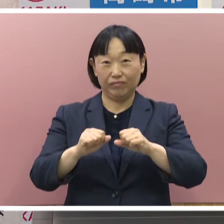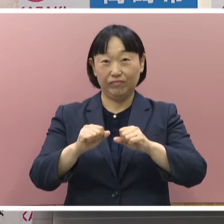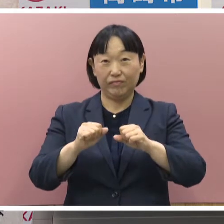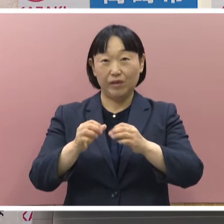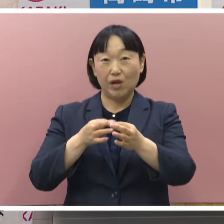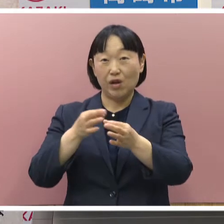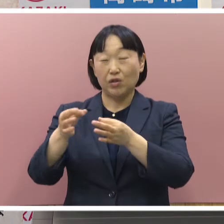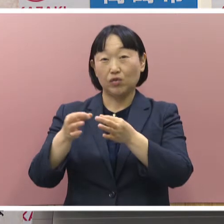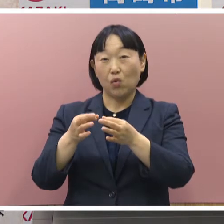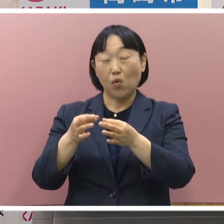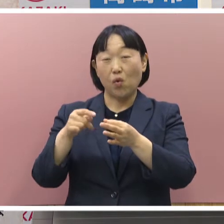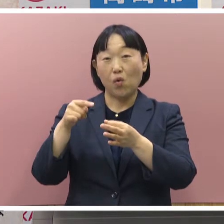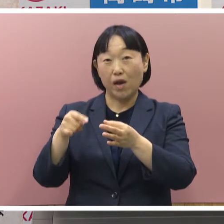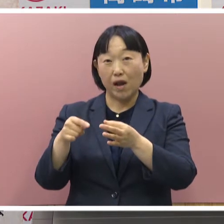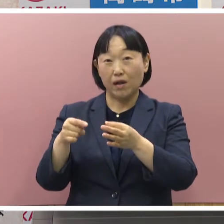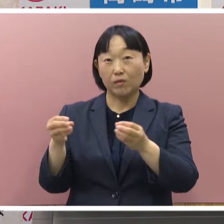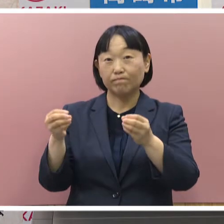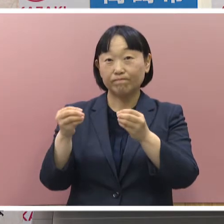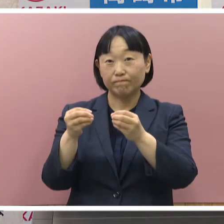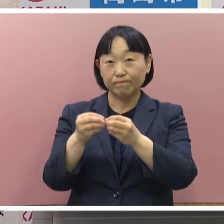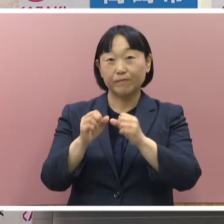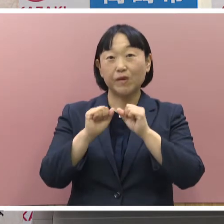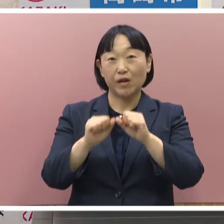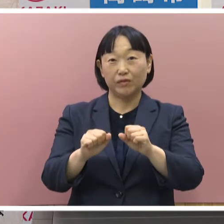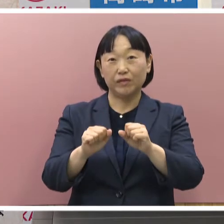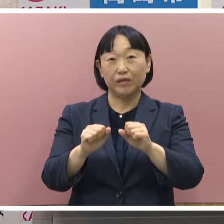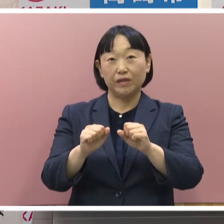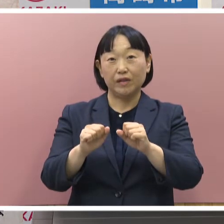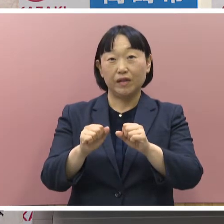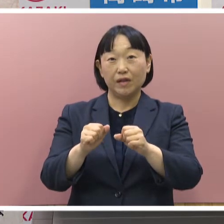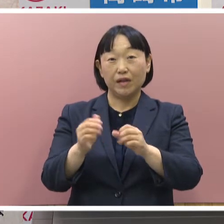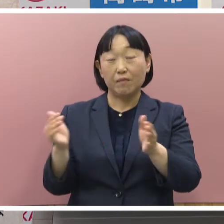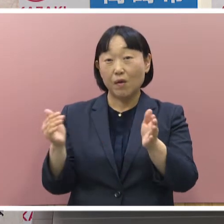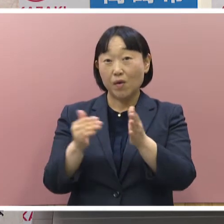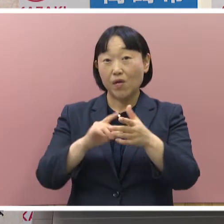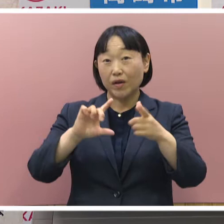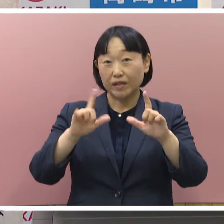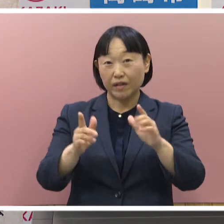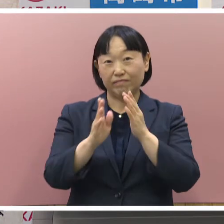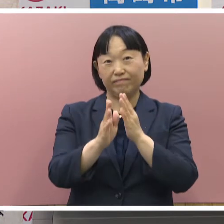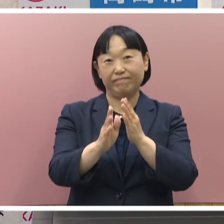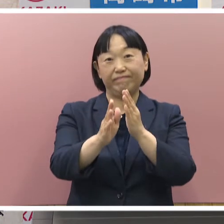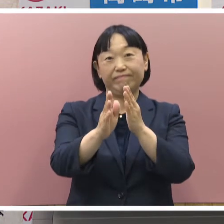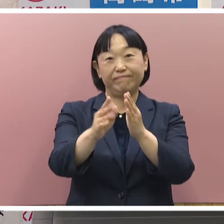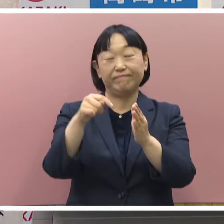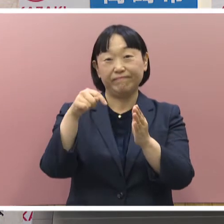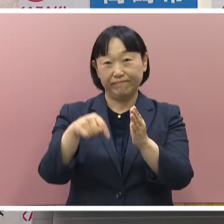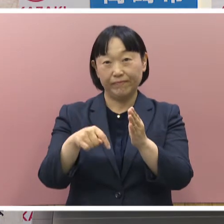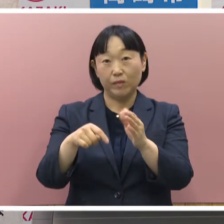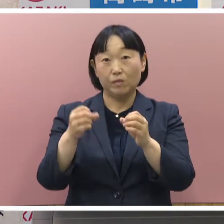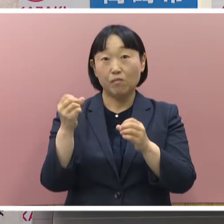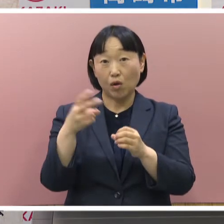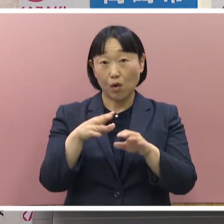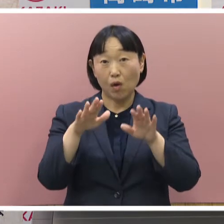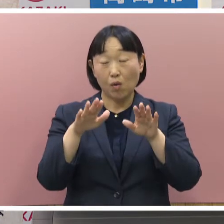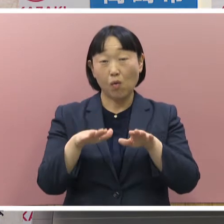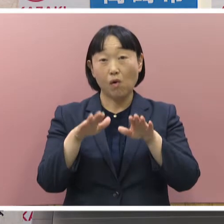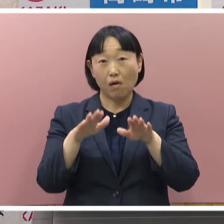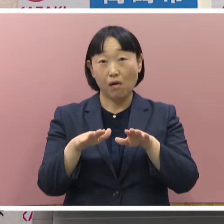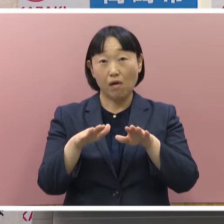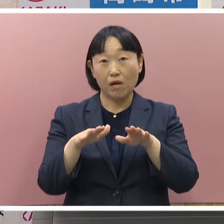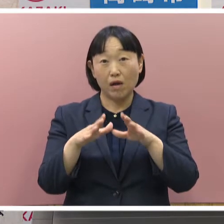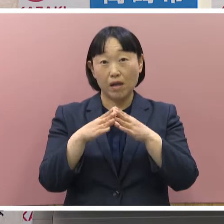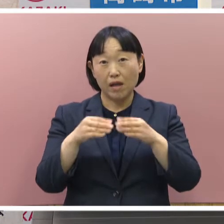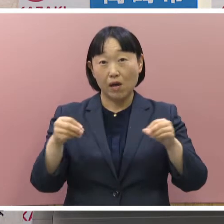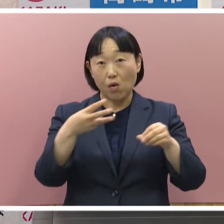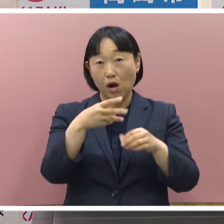はじめとする秋祭りとタイアップをした例年とは違った行列となります。またこの日は全国革